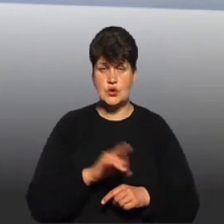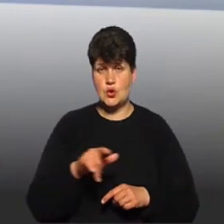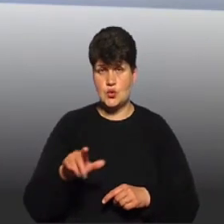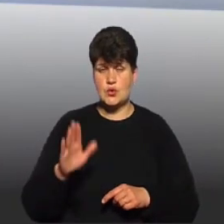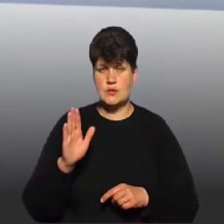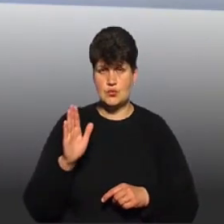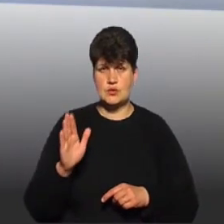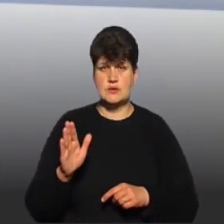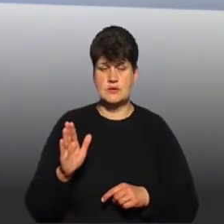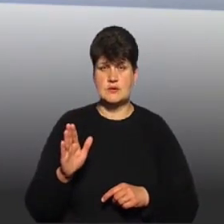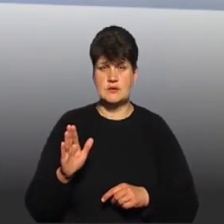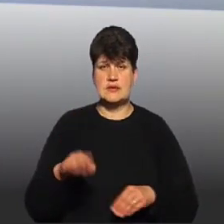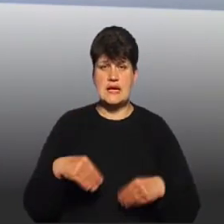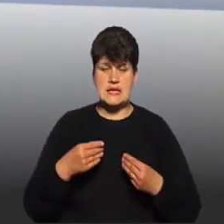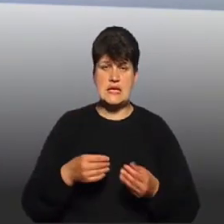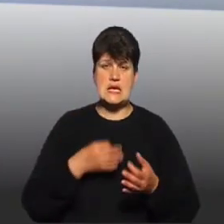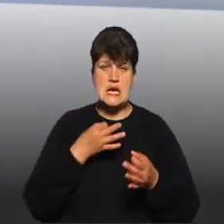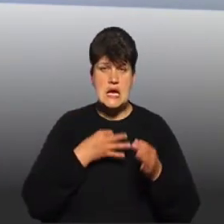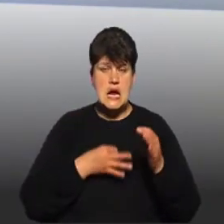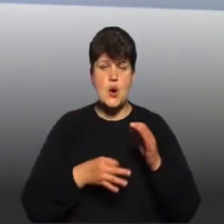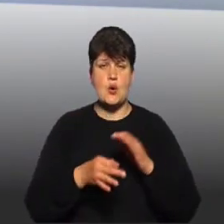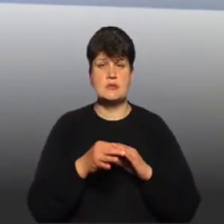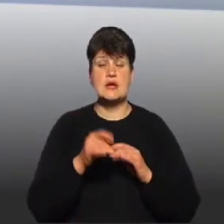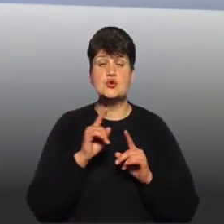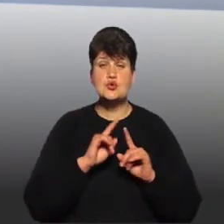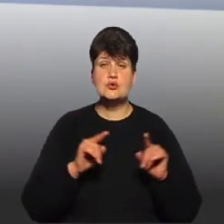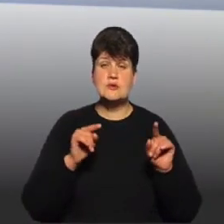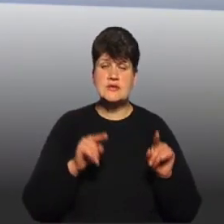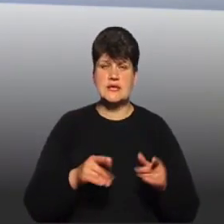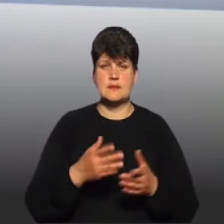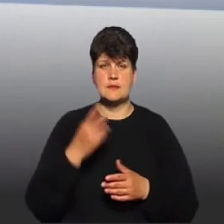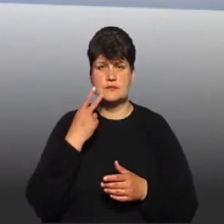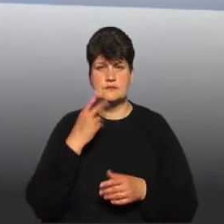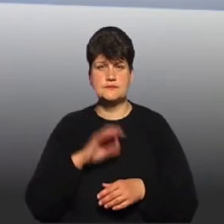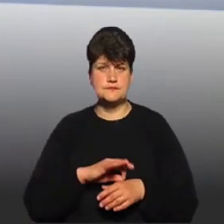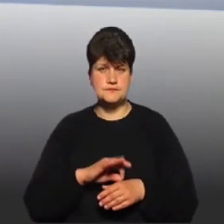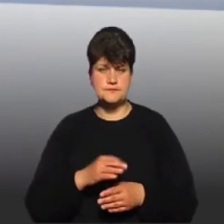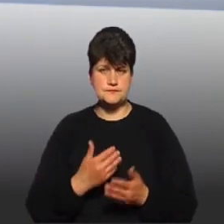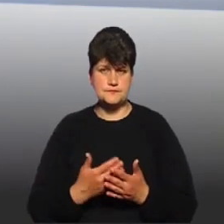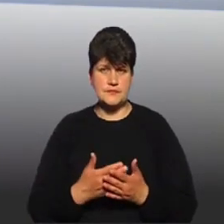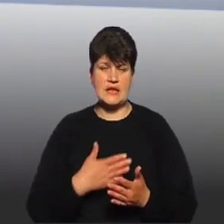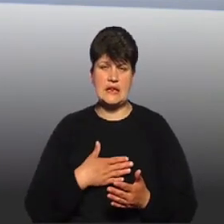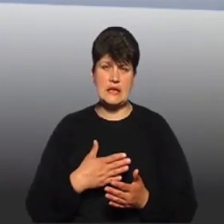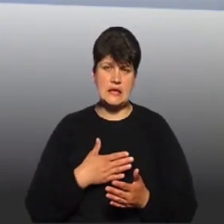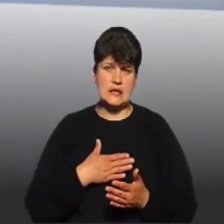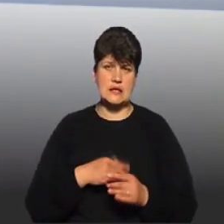дані рекомендації, особливо ті, які мають якісь хронічні захворювання дихальних шляхів, інших якісь